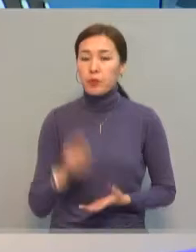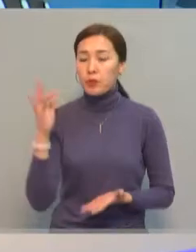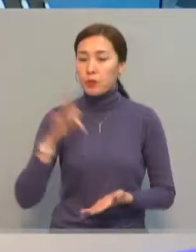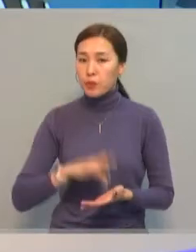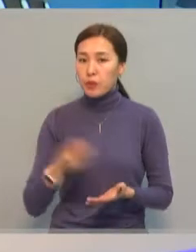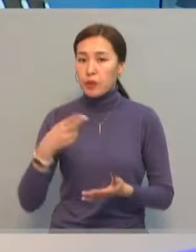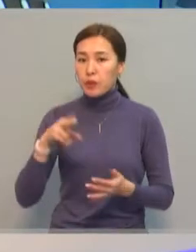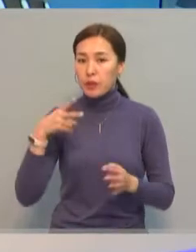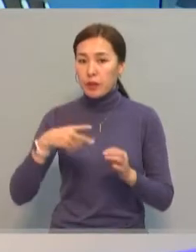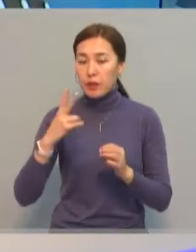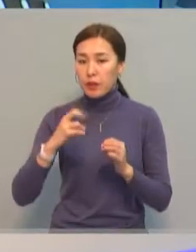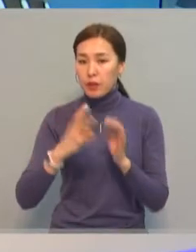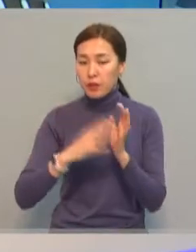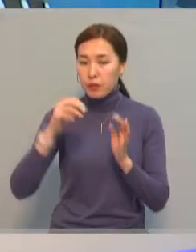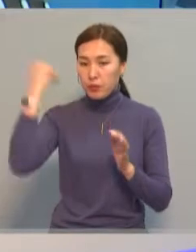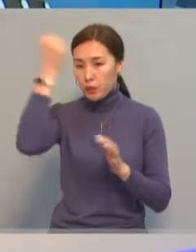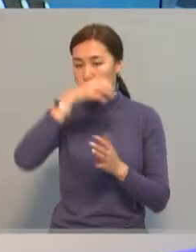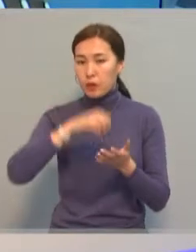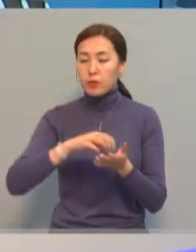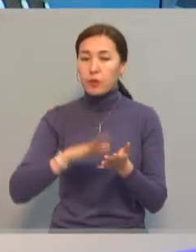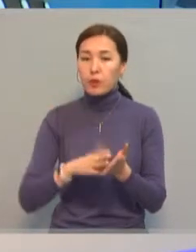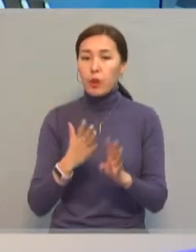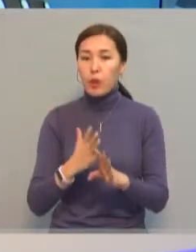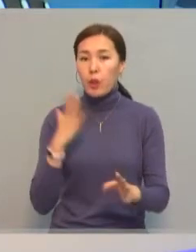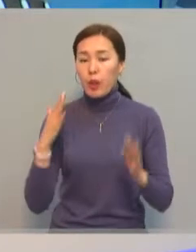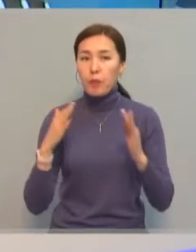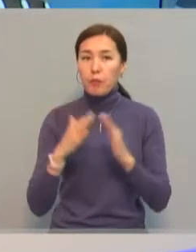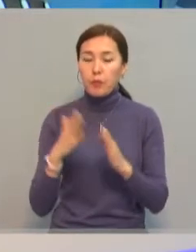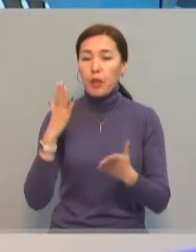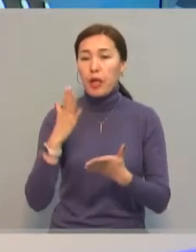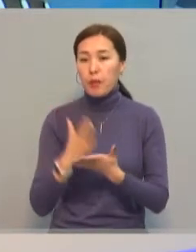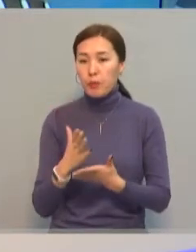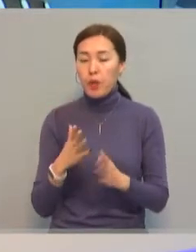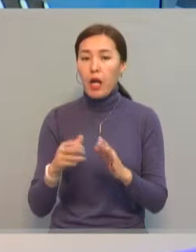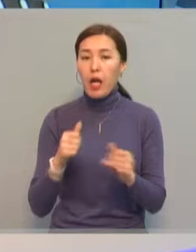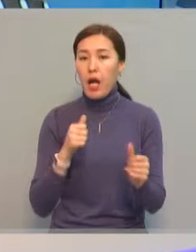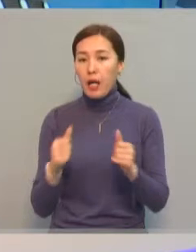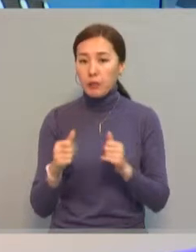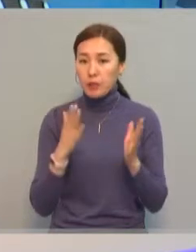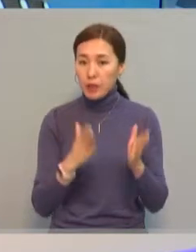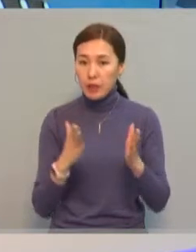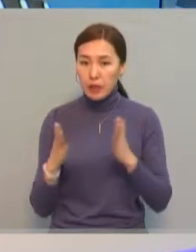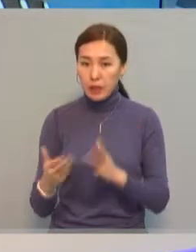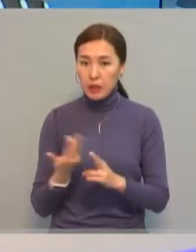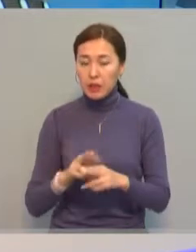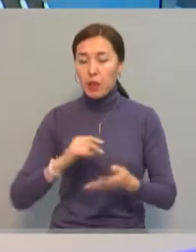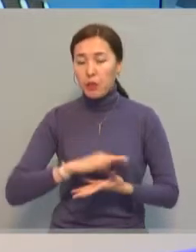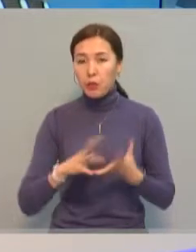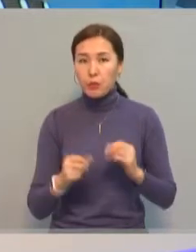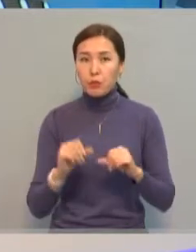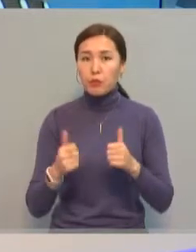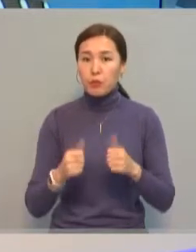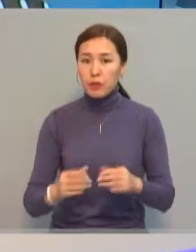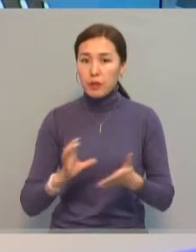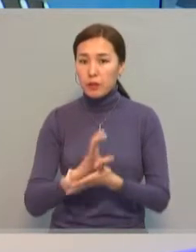В Шымкенте с декабря 2019 года регистрация очереди на жилье осуществляется в автоматизированной системе. В результате